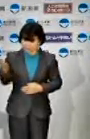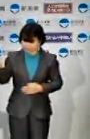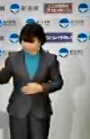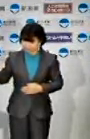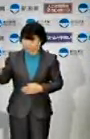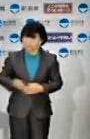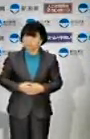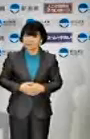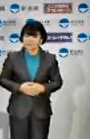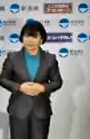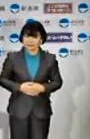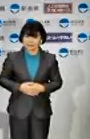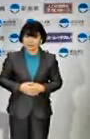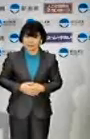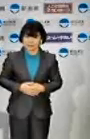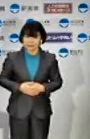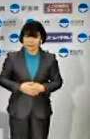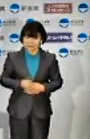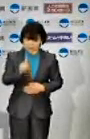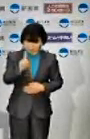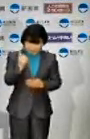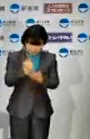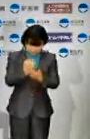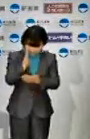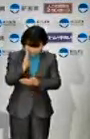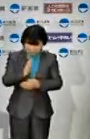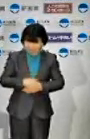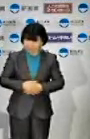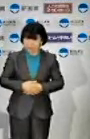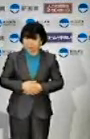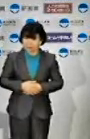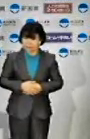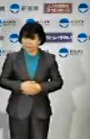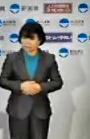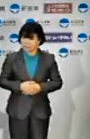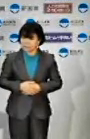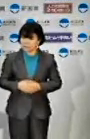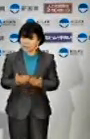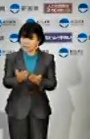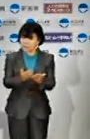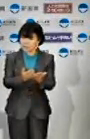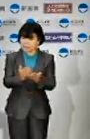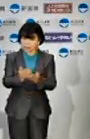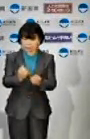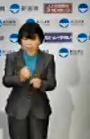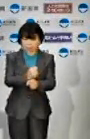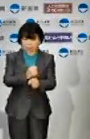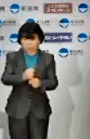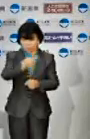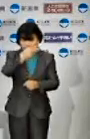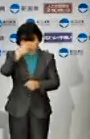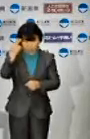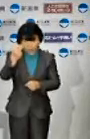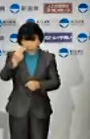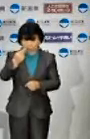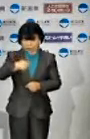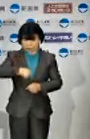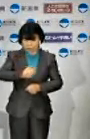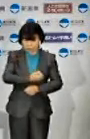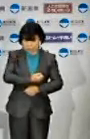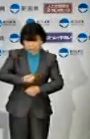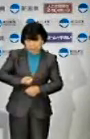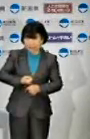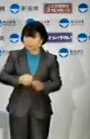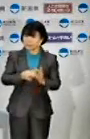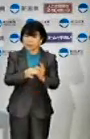新潟日報の鳥です。1点だけ、新潟工業の自殺の関係で、遺族の方